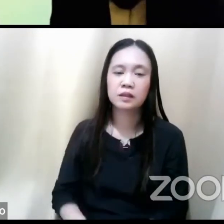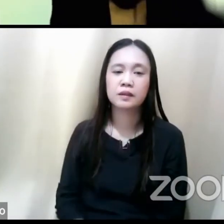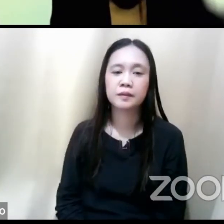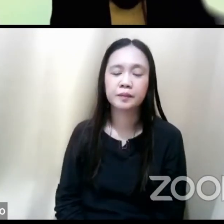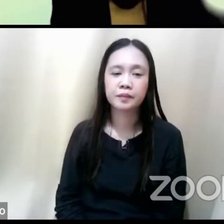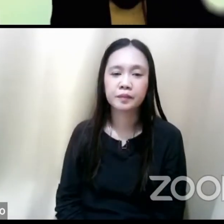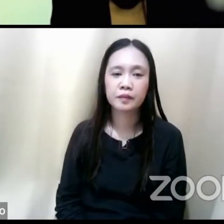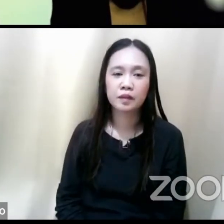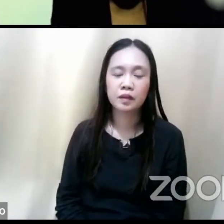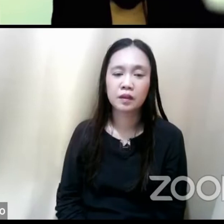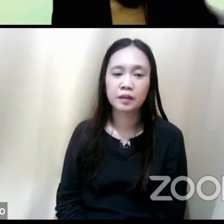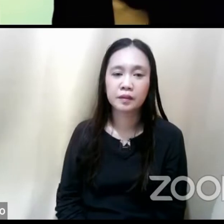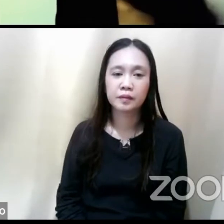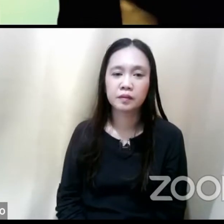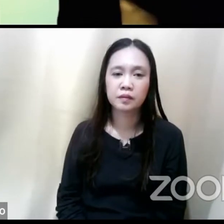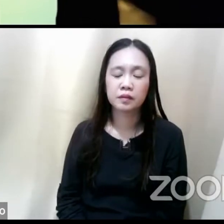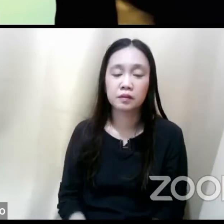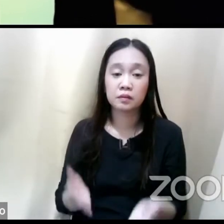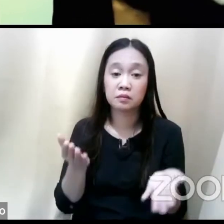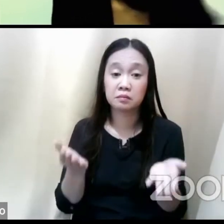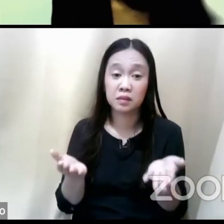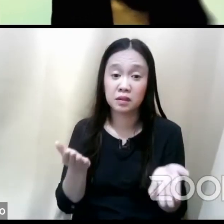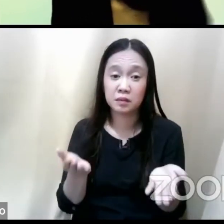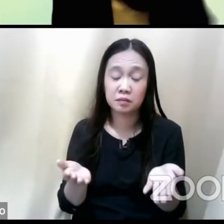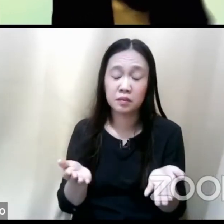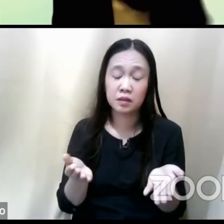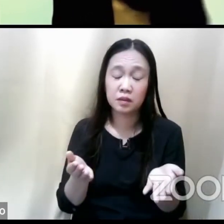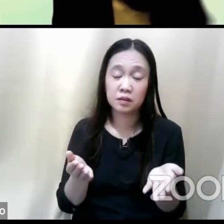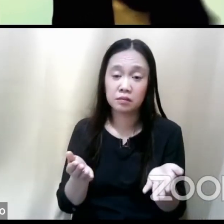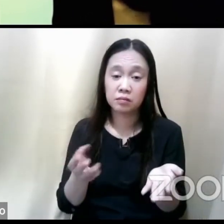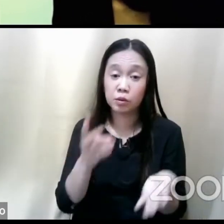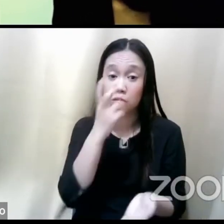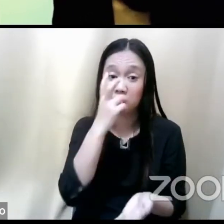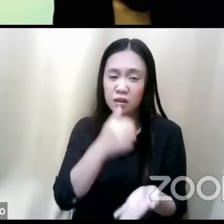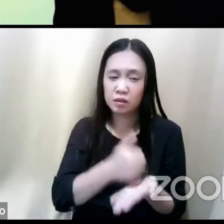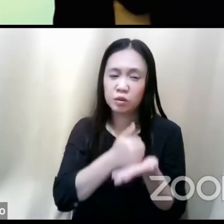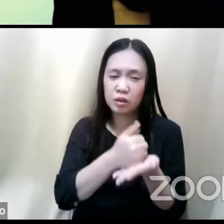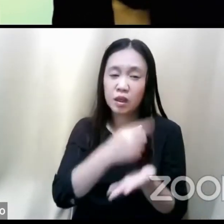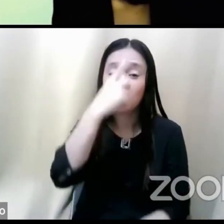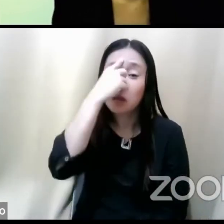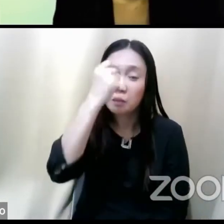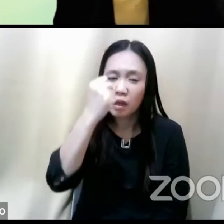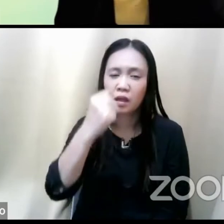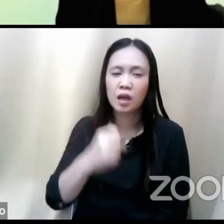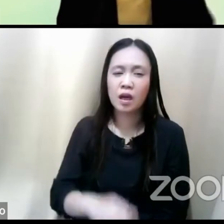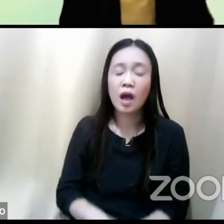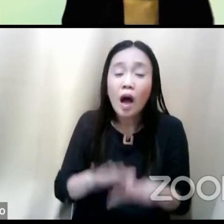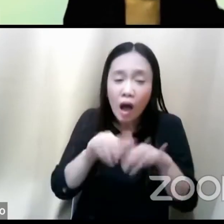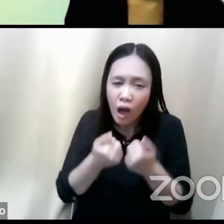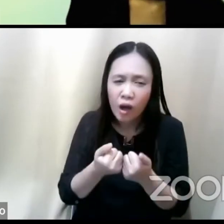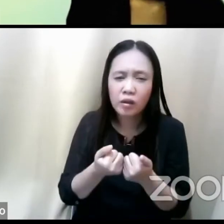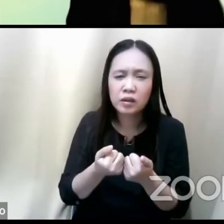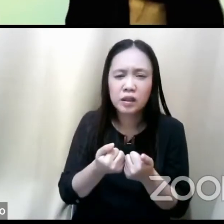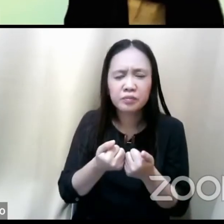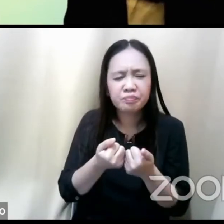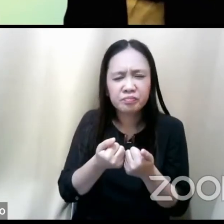no? Baka sila pa yung tutulong pero kung kabisado na nila, pero kung hindi pa nila kabisado, Teacher